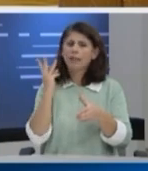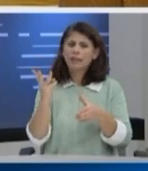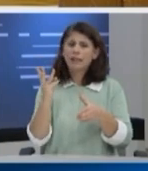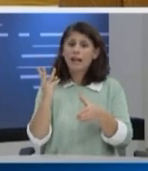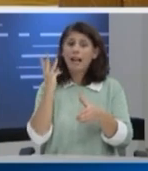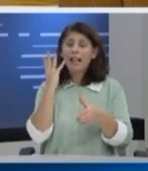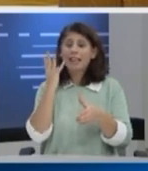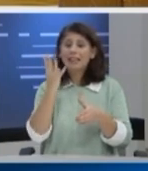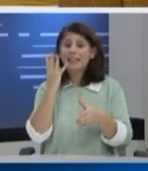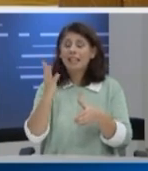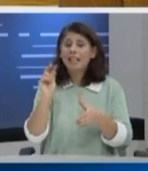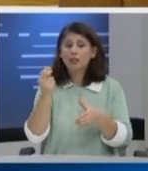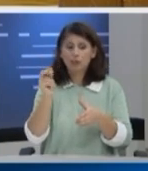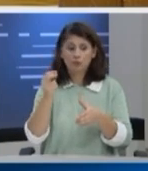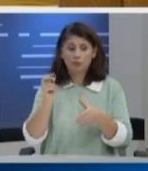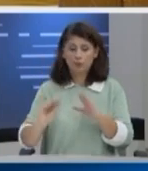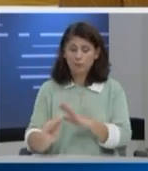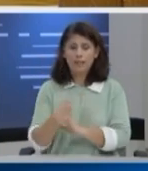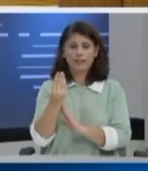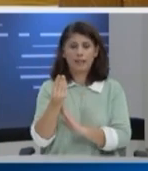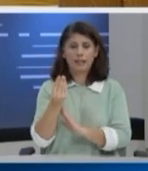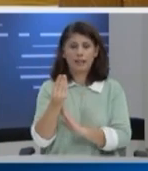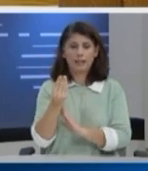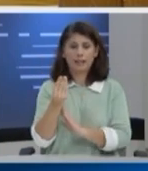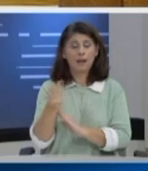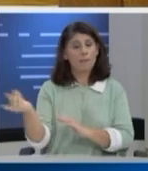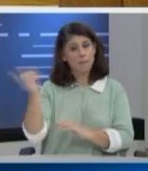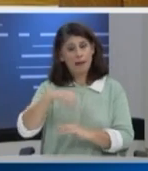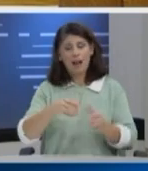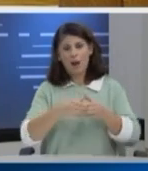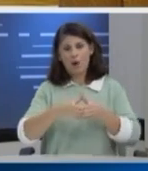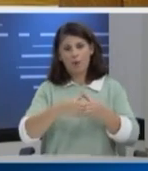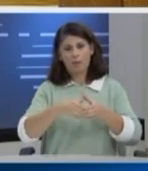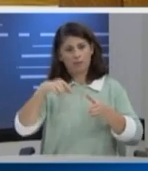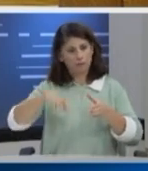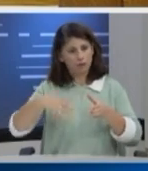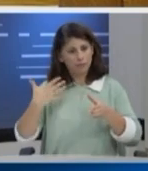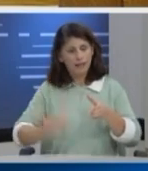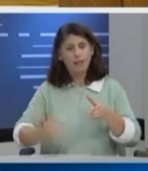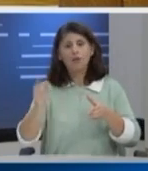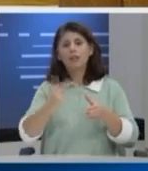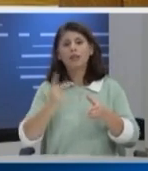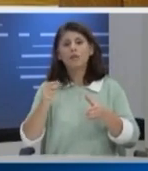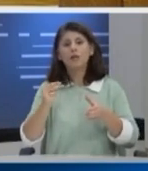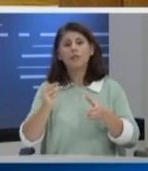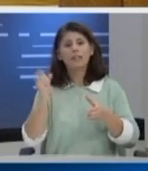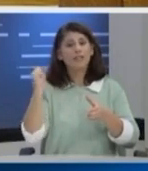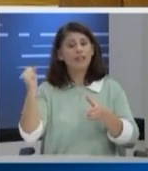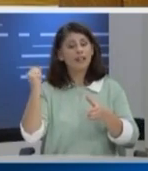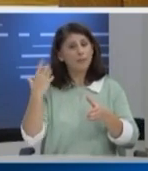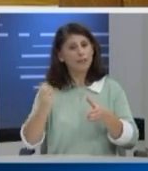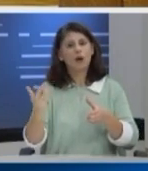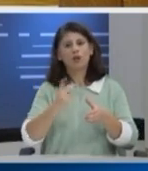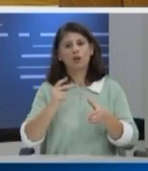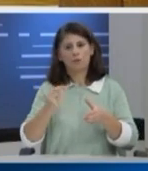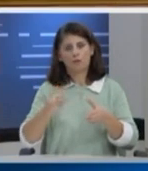τρεις, αλλά τέσσερις βουλευτές που εξελέγησαν με άλλα κόμματα που σήμερα διαθέτουν κοινοβουλευτική δύναμη και έχουν